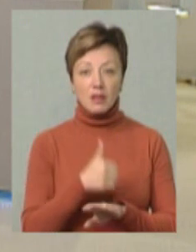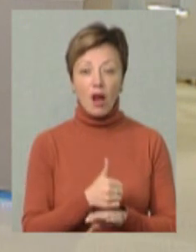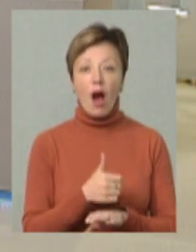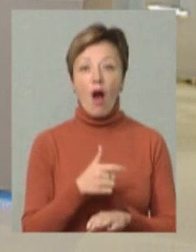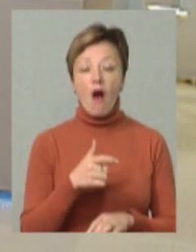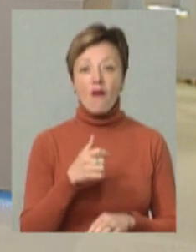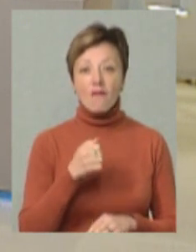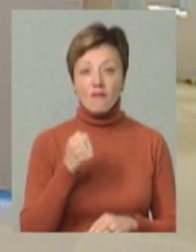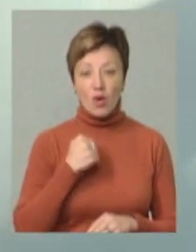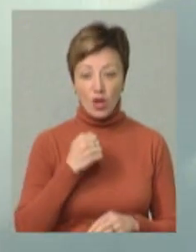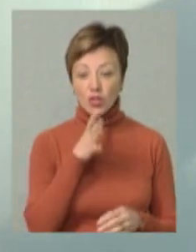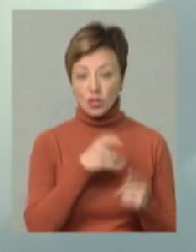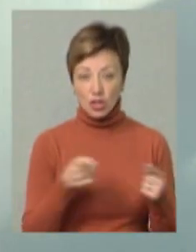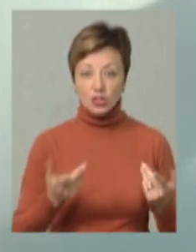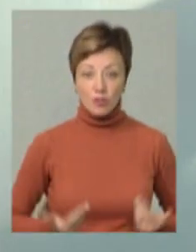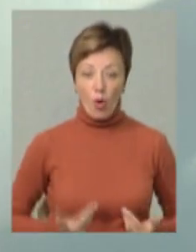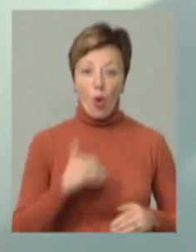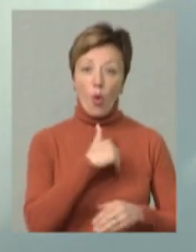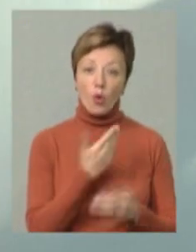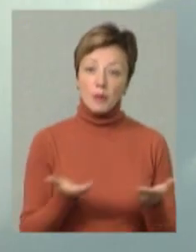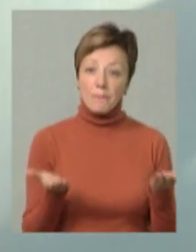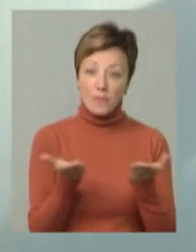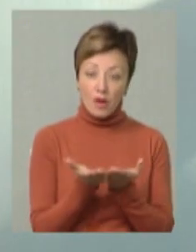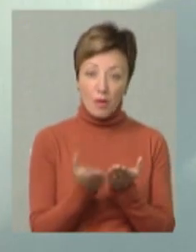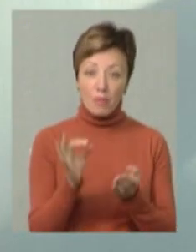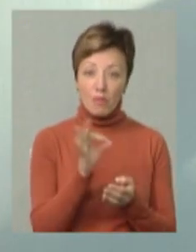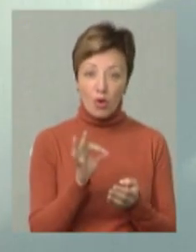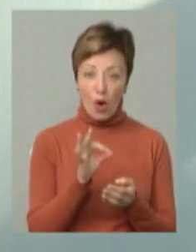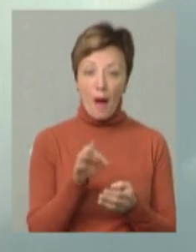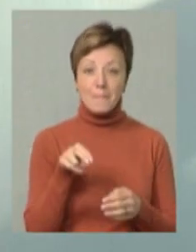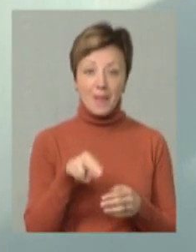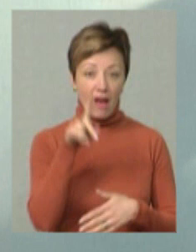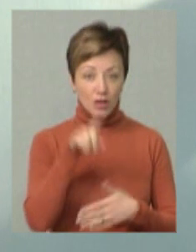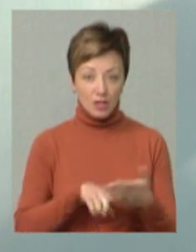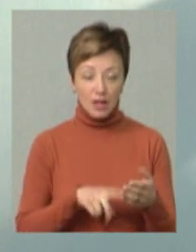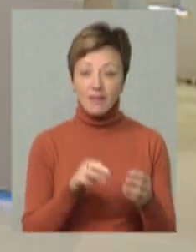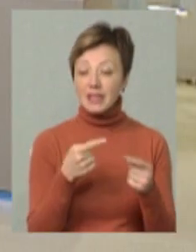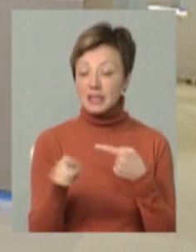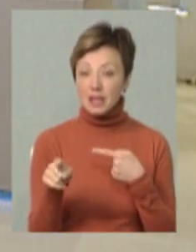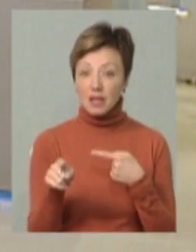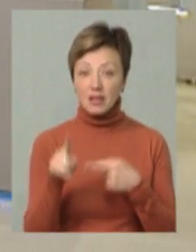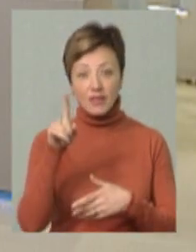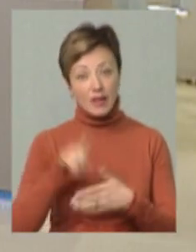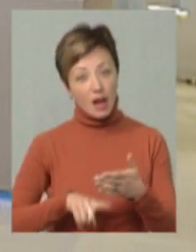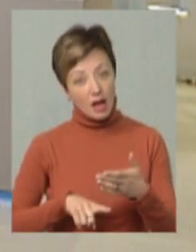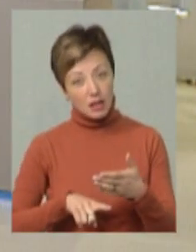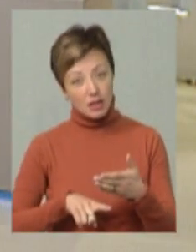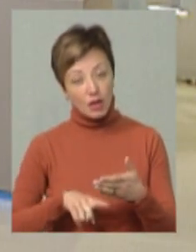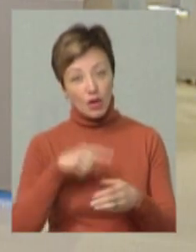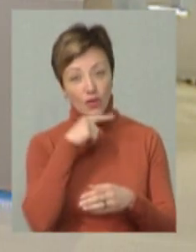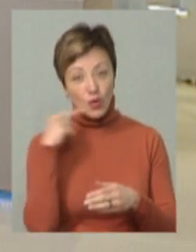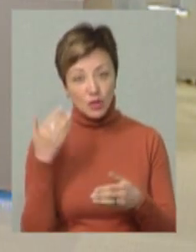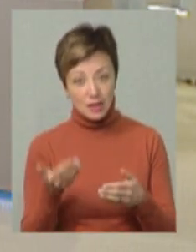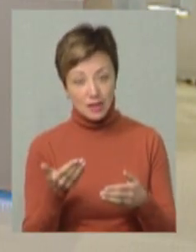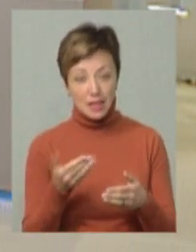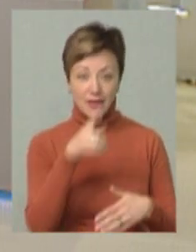час ми живемо, і от хочеться порівняти, бо ж йдеться про православ'я. От чим відрізняються віряни, ті, що в Росії,